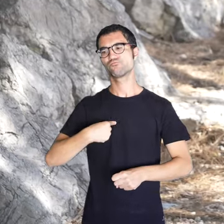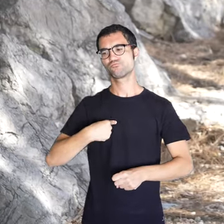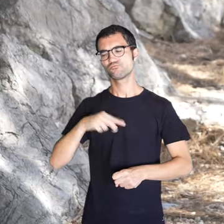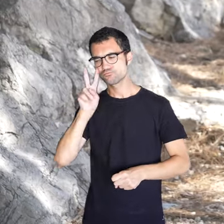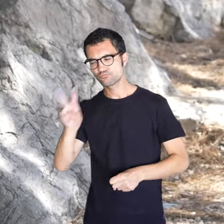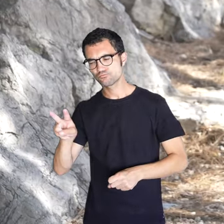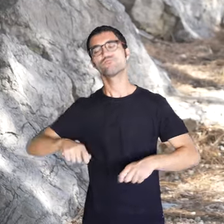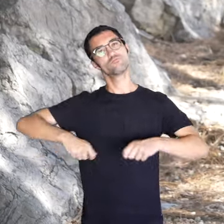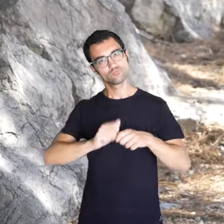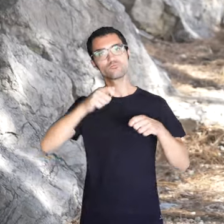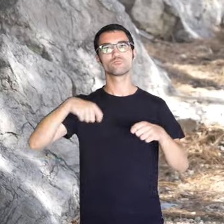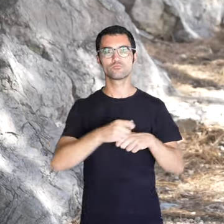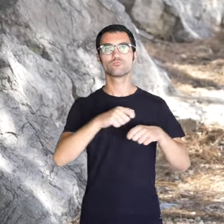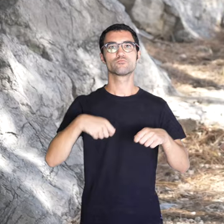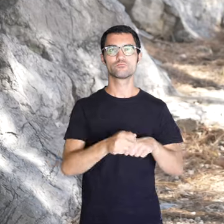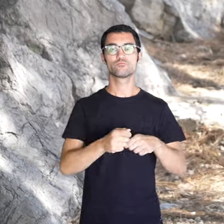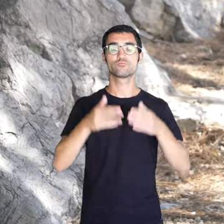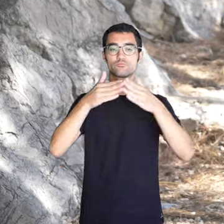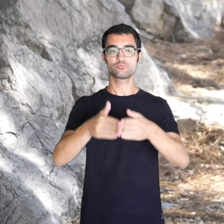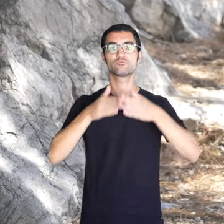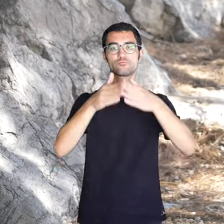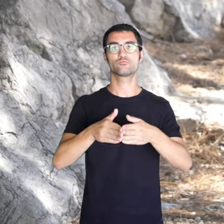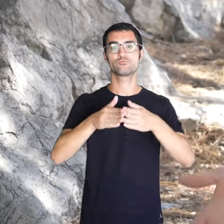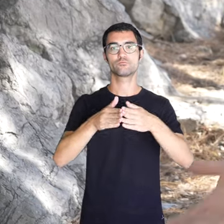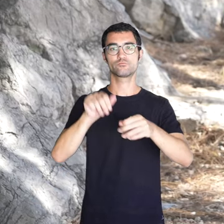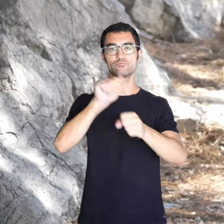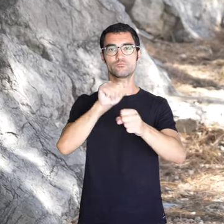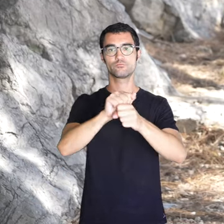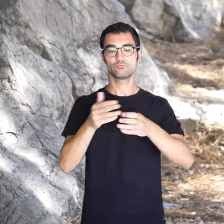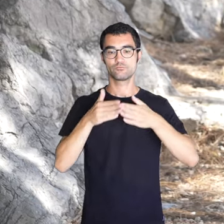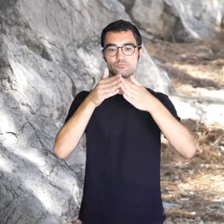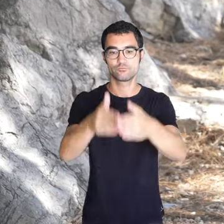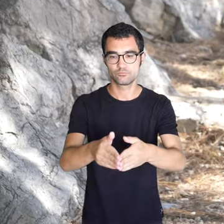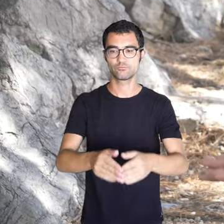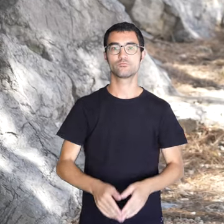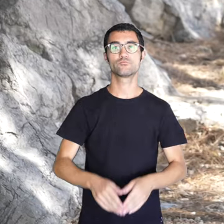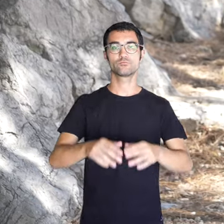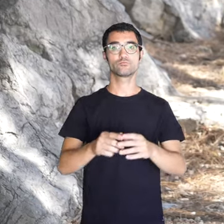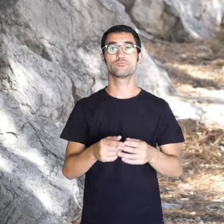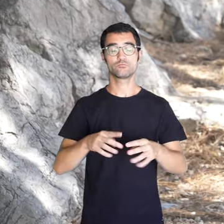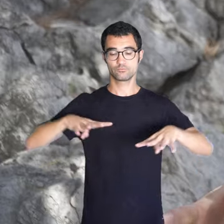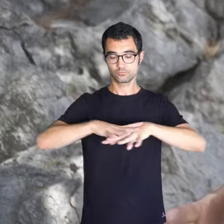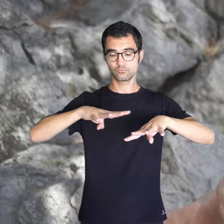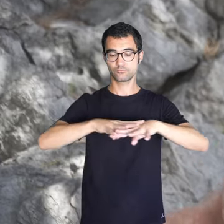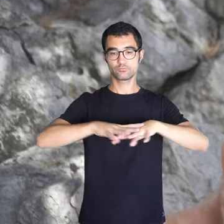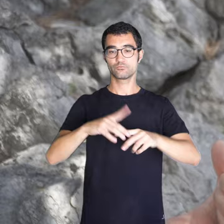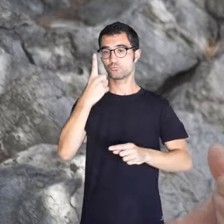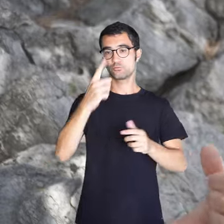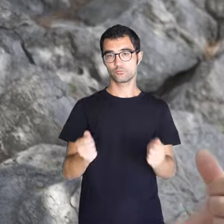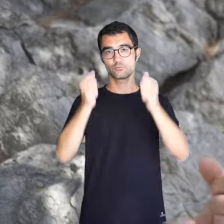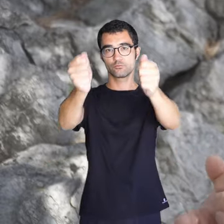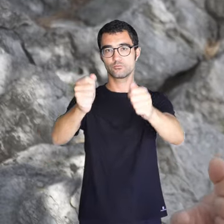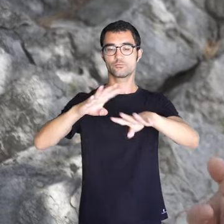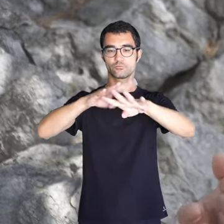O sigui, tots dos arribam, hi ha dues xarxes, una me l'endut jo, una se l'endut ell. O sigui, ara des de